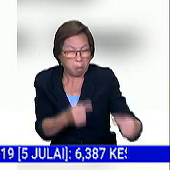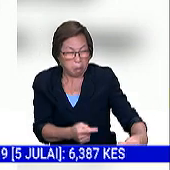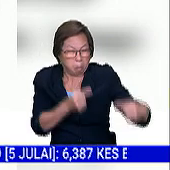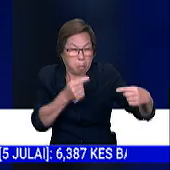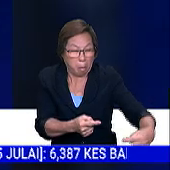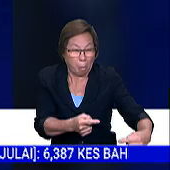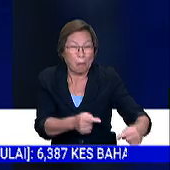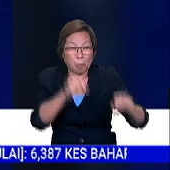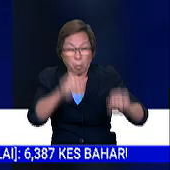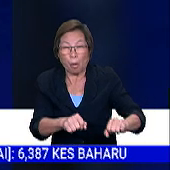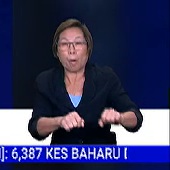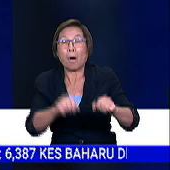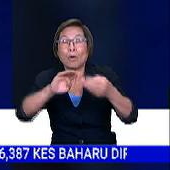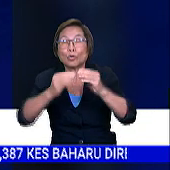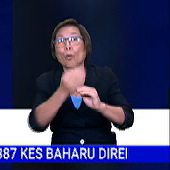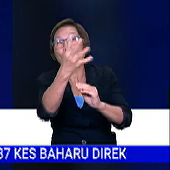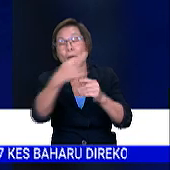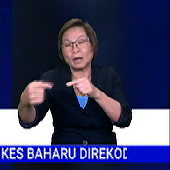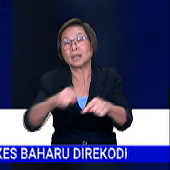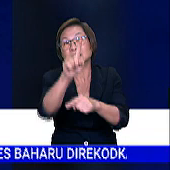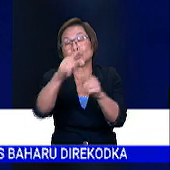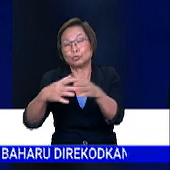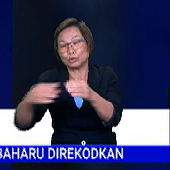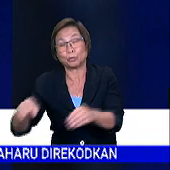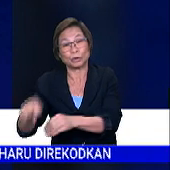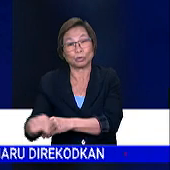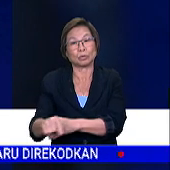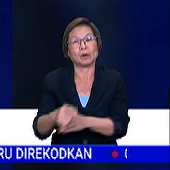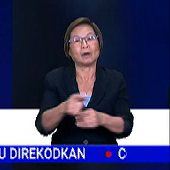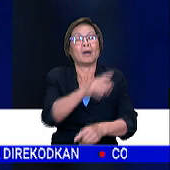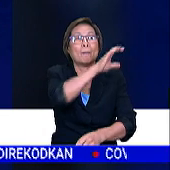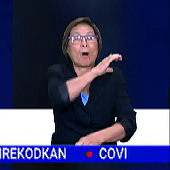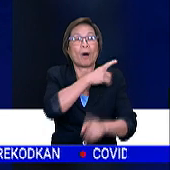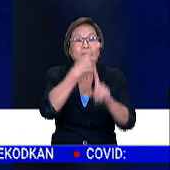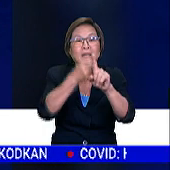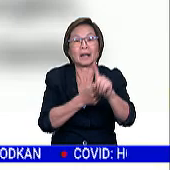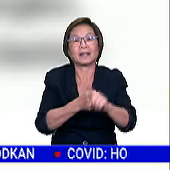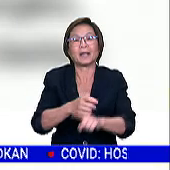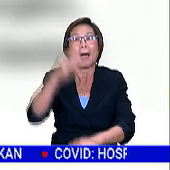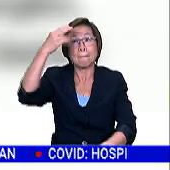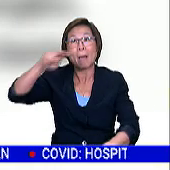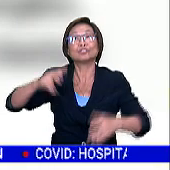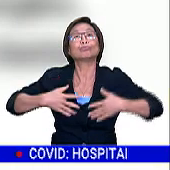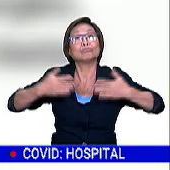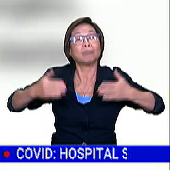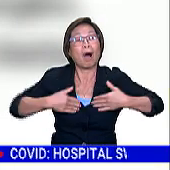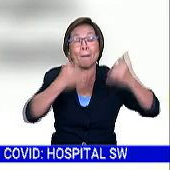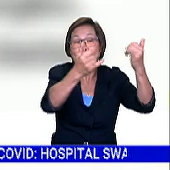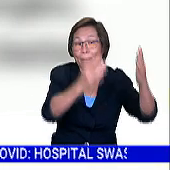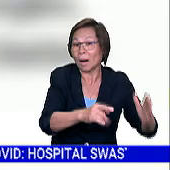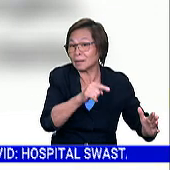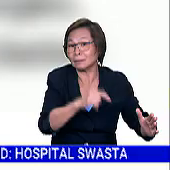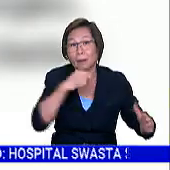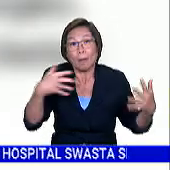kelab yang berada di tangga keempat Liga 1 Jepun itu, pengendali kelahiran Mexico itu juga gembira apabila anak-anak buahnya